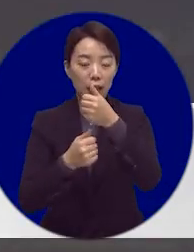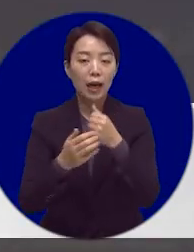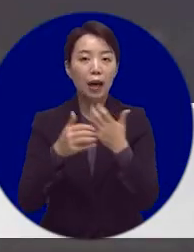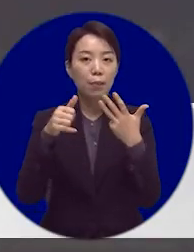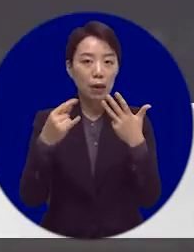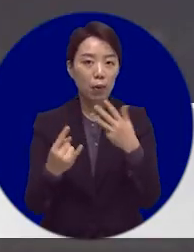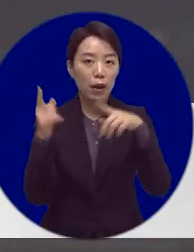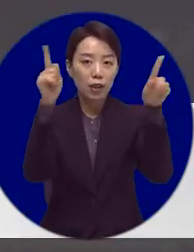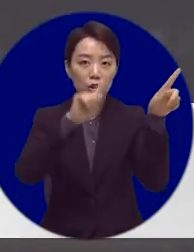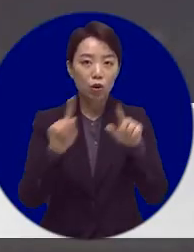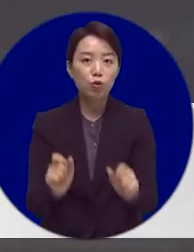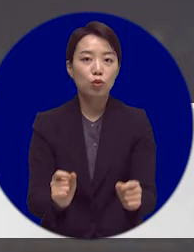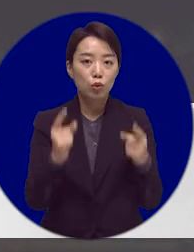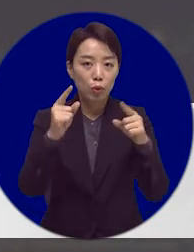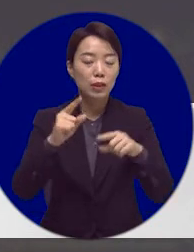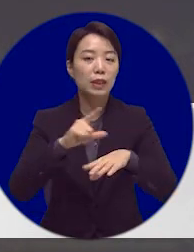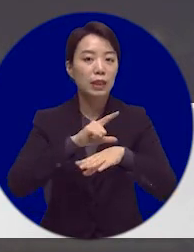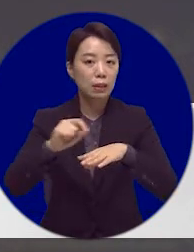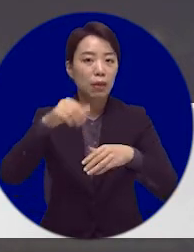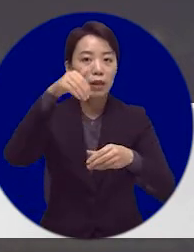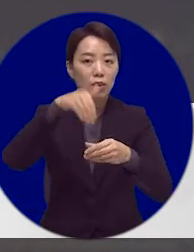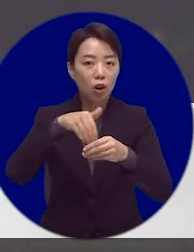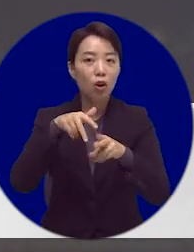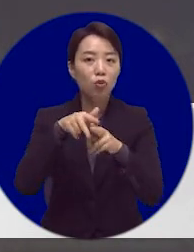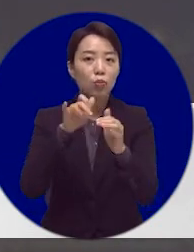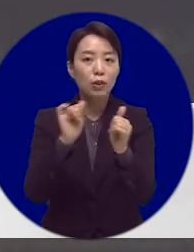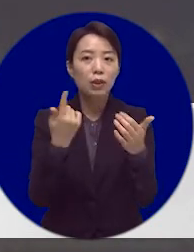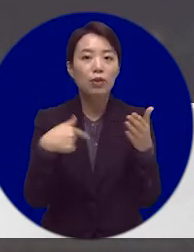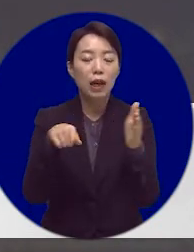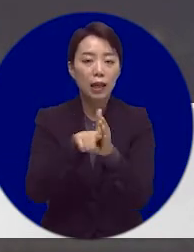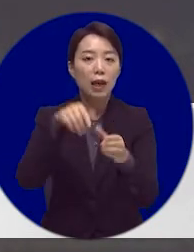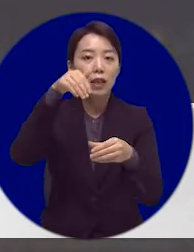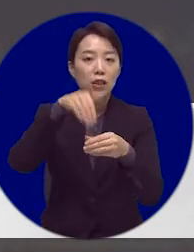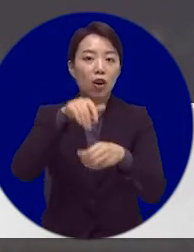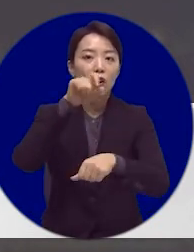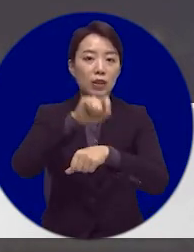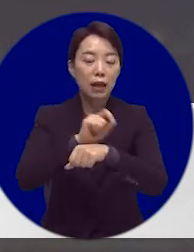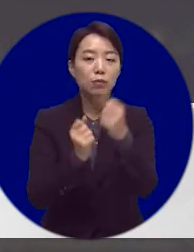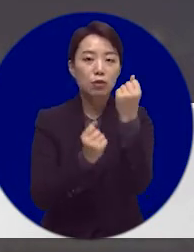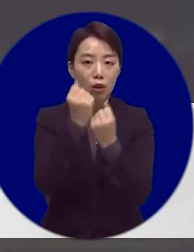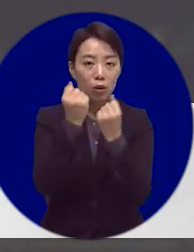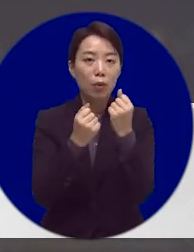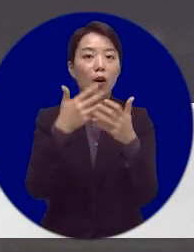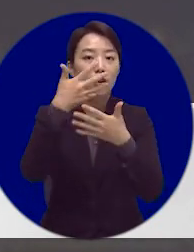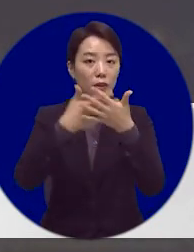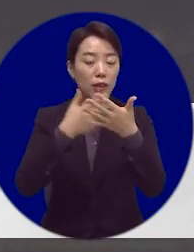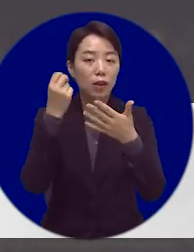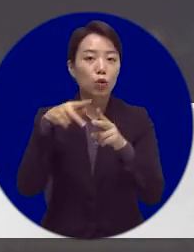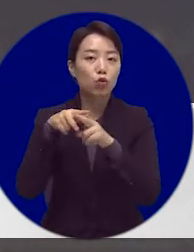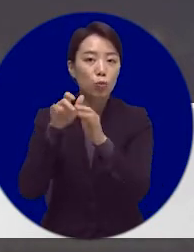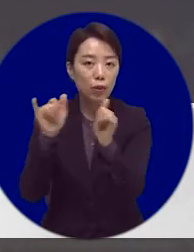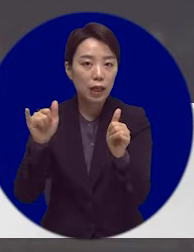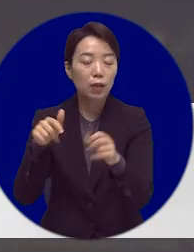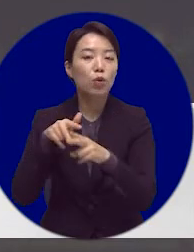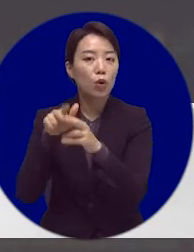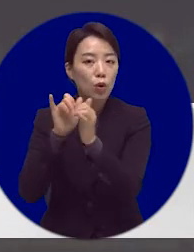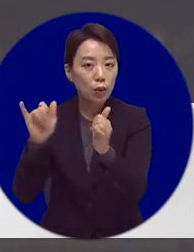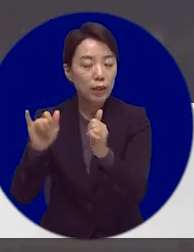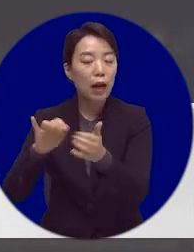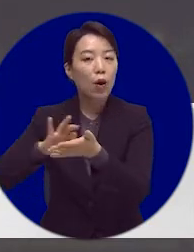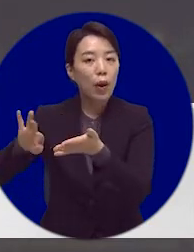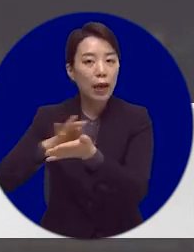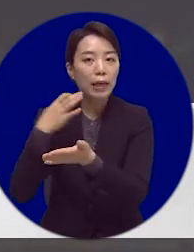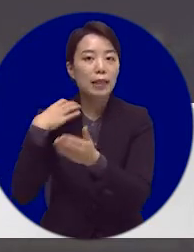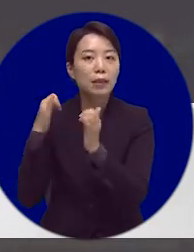중앙선거관리위원회가 제8회 전국 동시지방선거 예비후보자를 위한 선거사무 안내 영상과 예비후보자, 후보자,